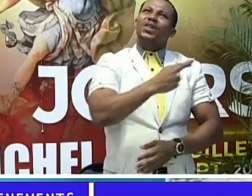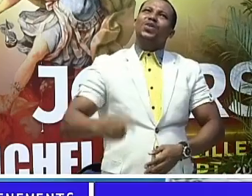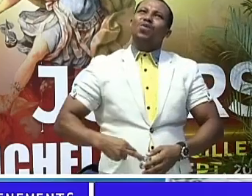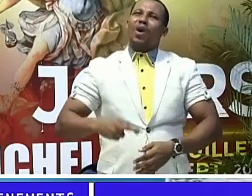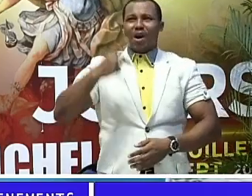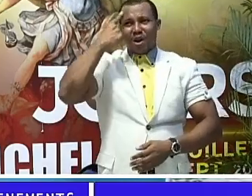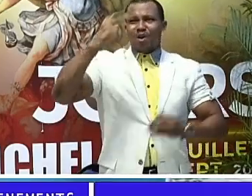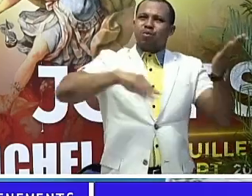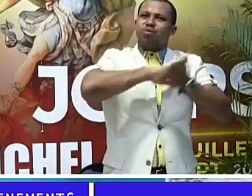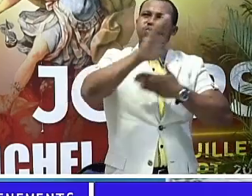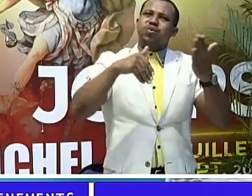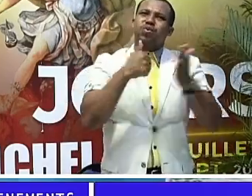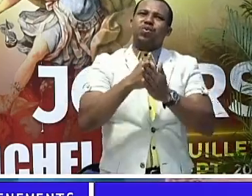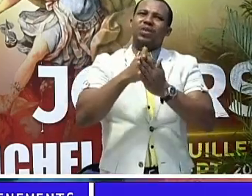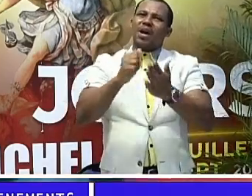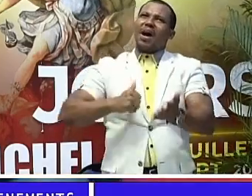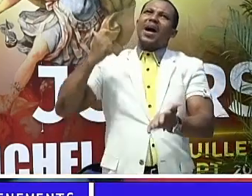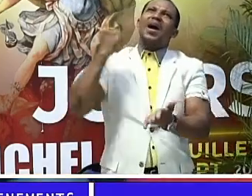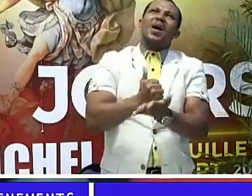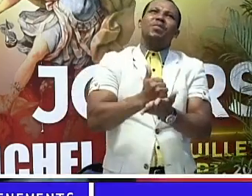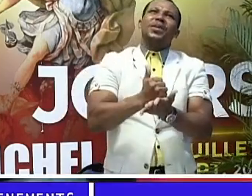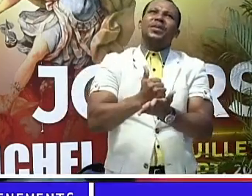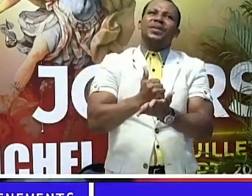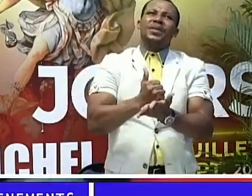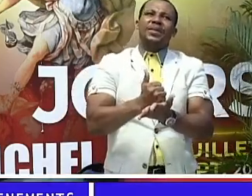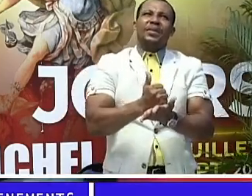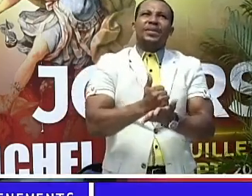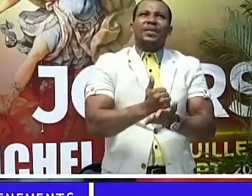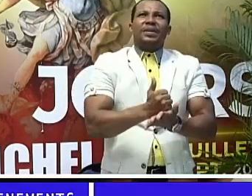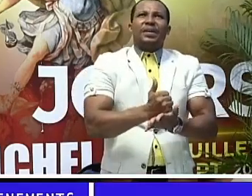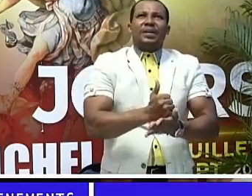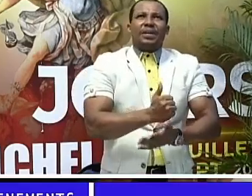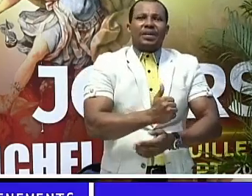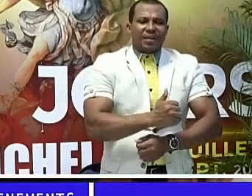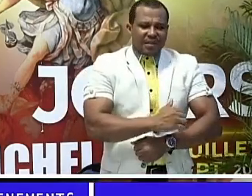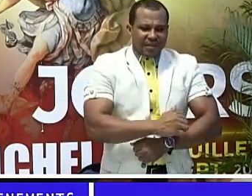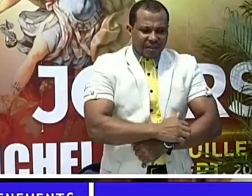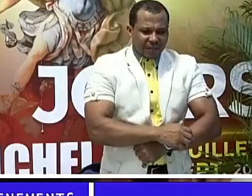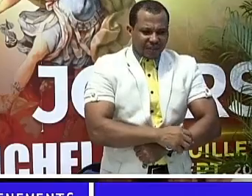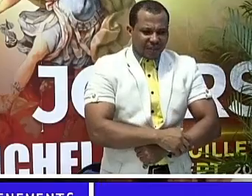temps et pour tout temps. Anchita.